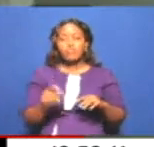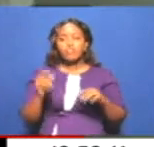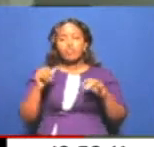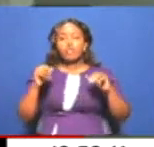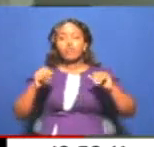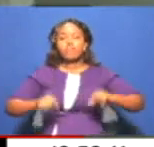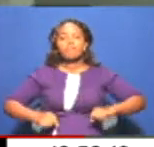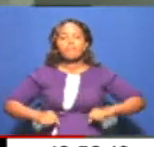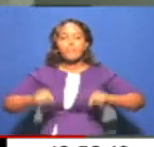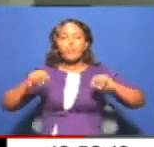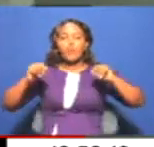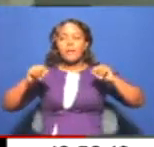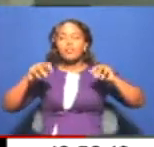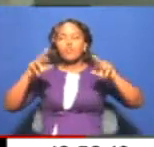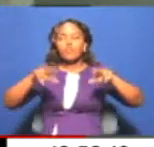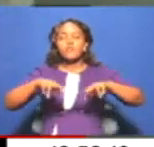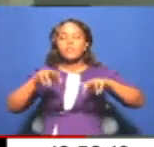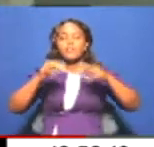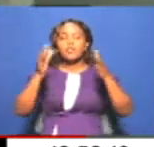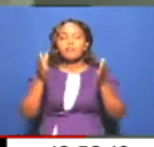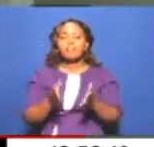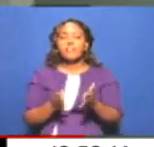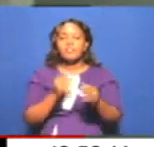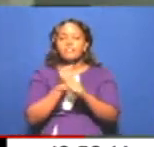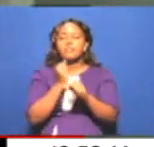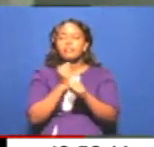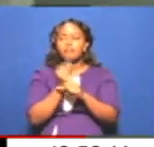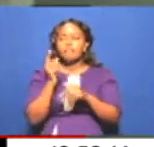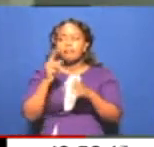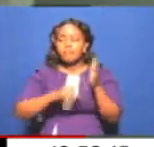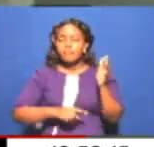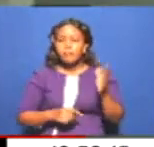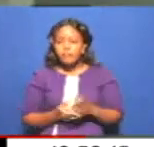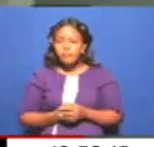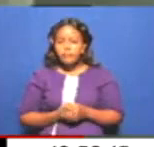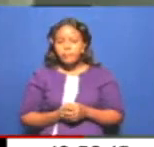natembea alichofanya ni jambo ambalo